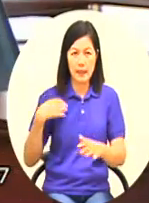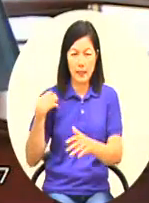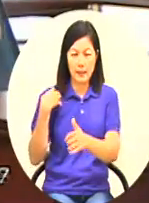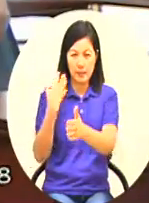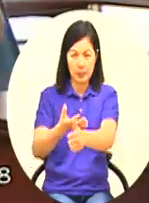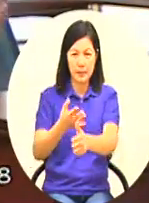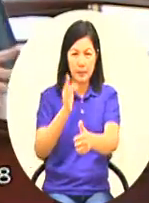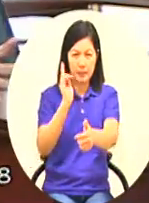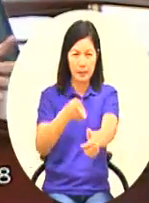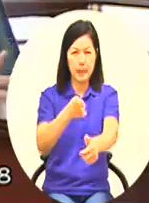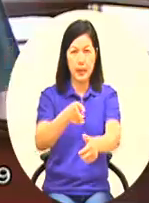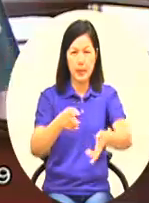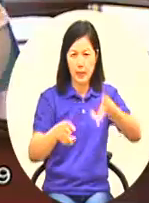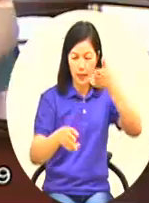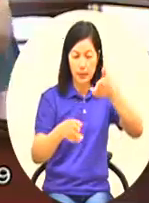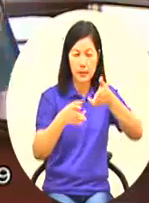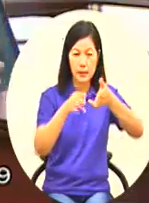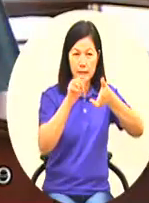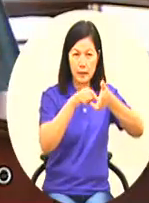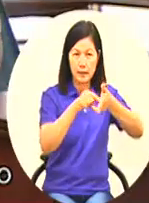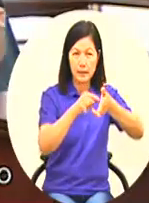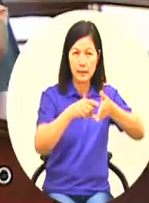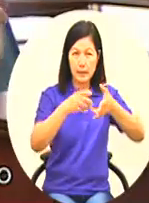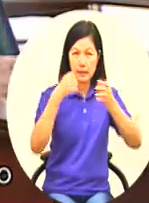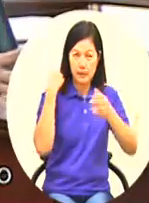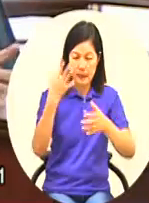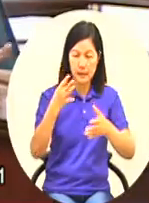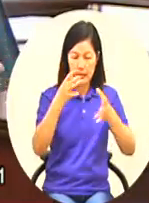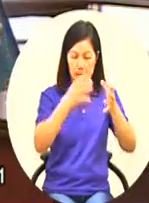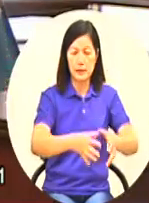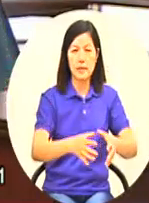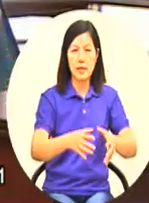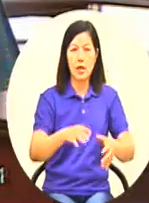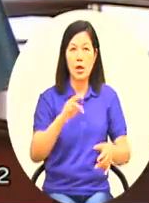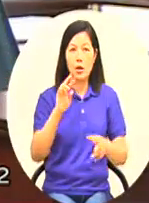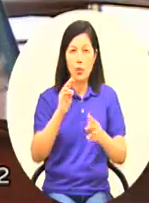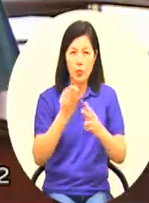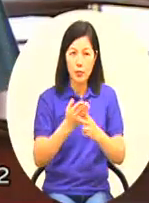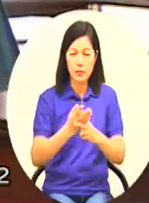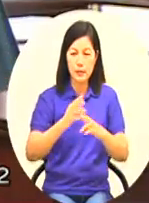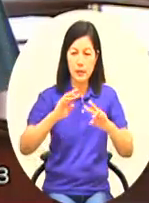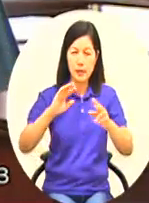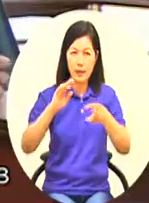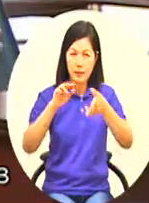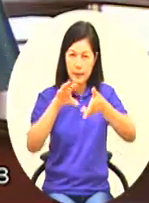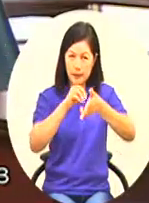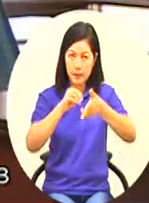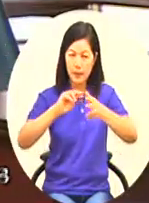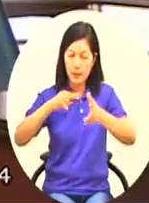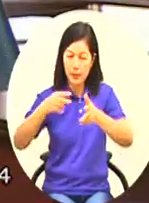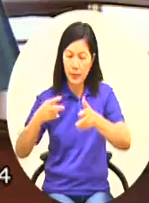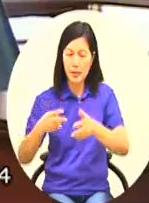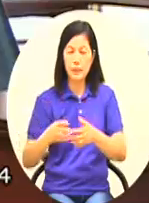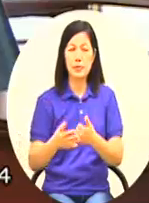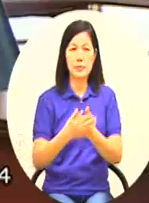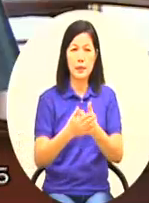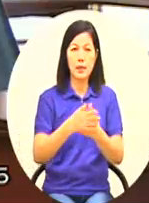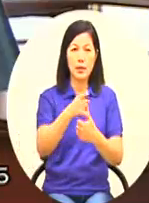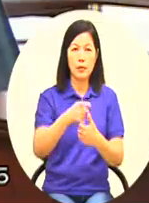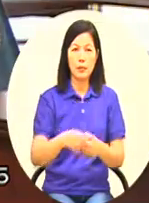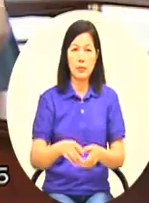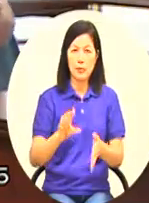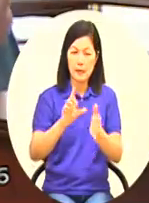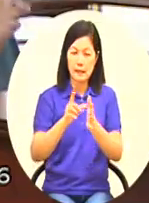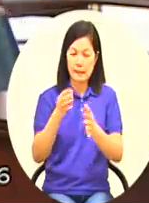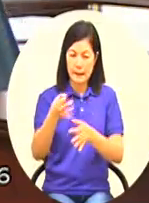外就是包括征信呢，哦，包括维护拢做一遍嘛，不会才不会浪费经费嘛。当然过渡时期，哦，当然就是